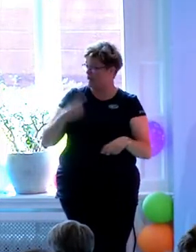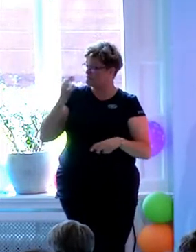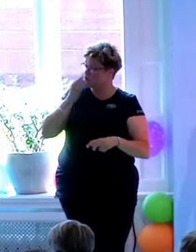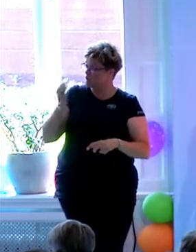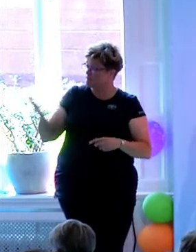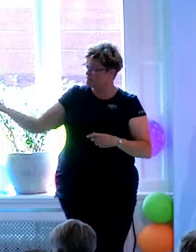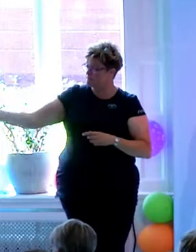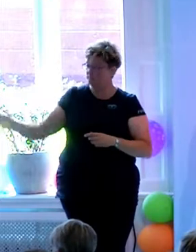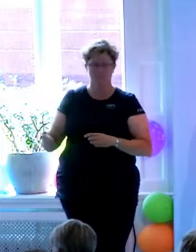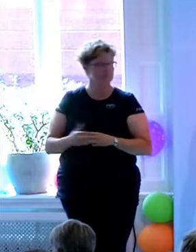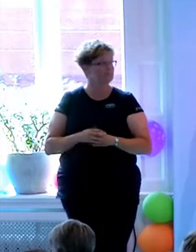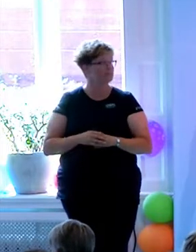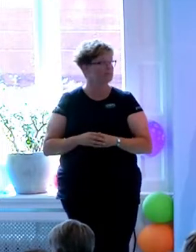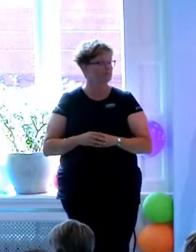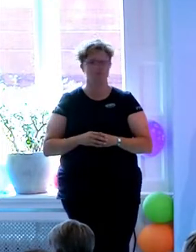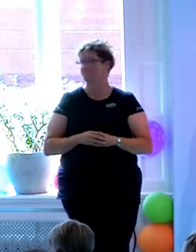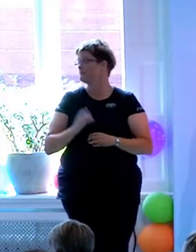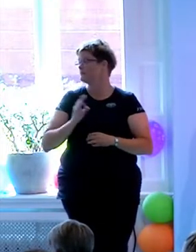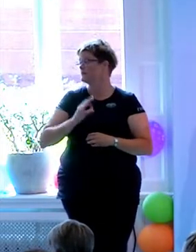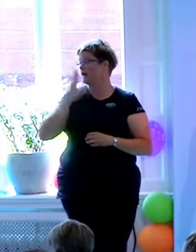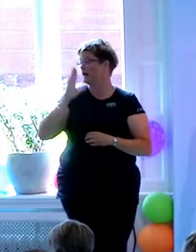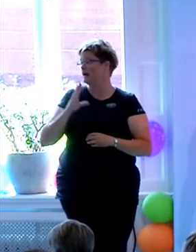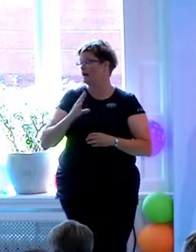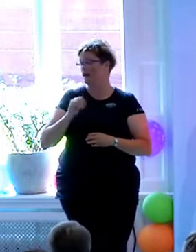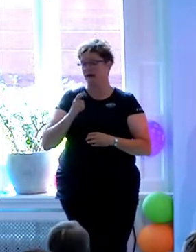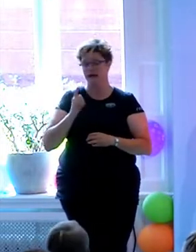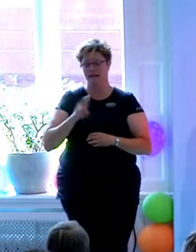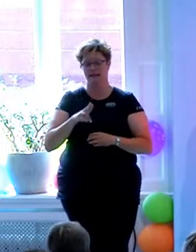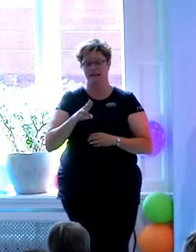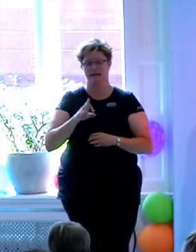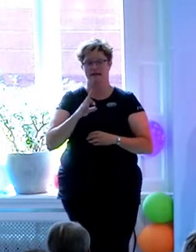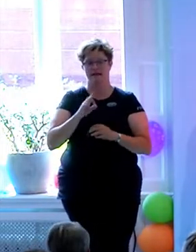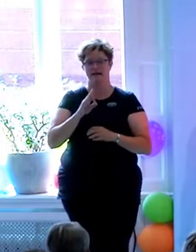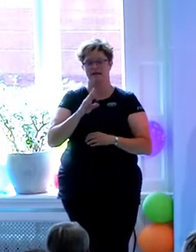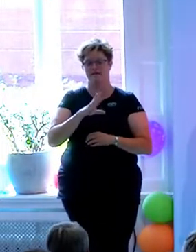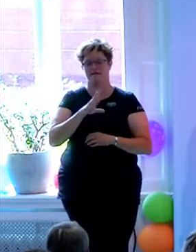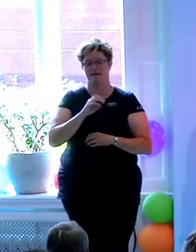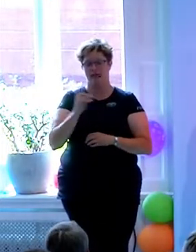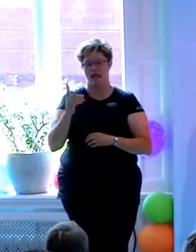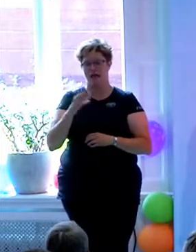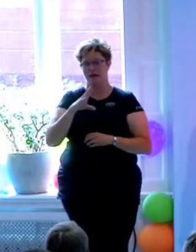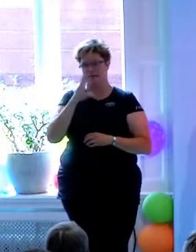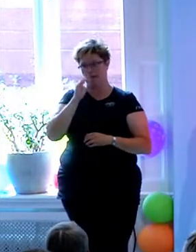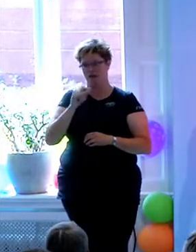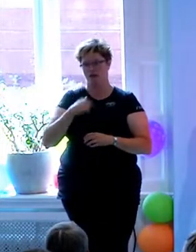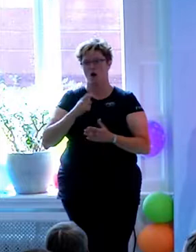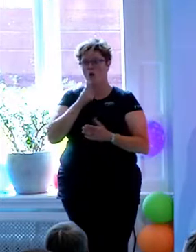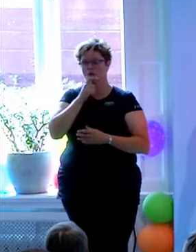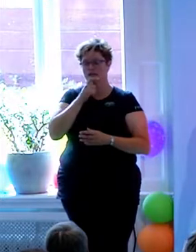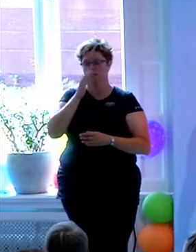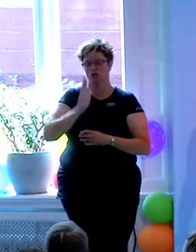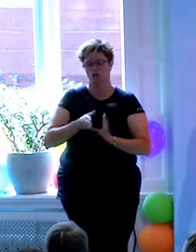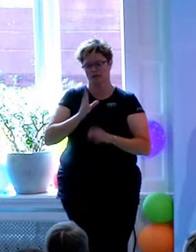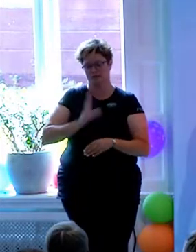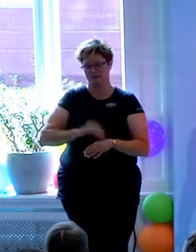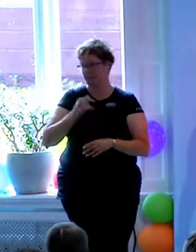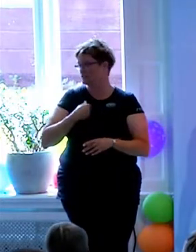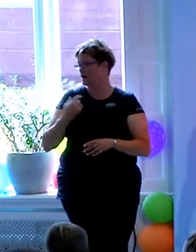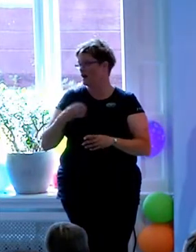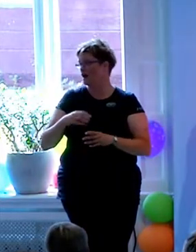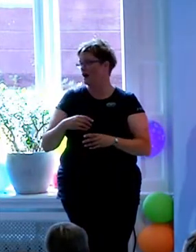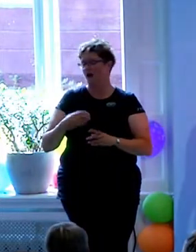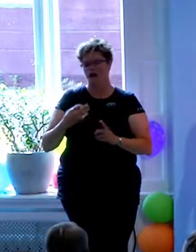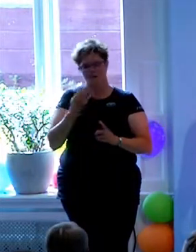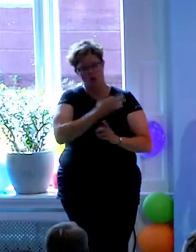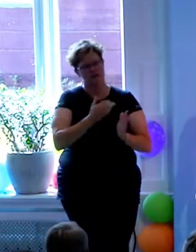varsågod. Hej, jag heter Elin Fjellman och jag är journalist på Sydsvenskan, och jag har en fråga till dig från Svenska